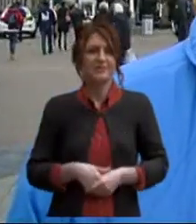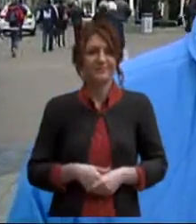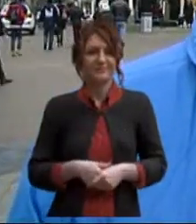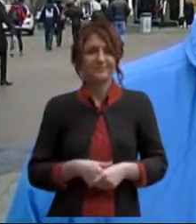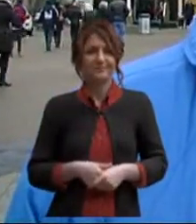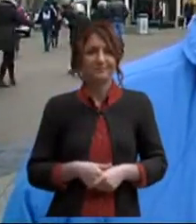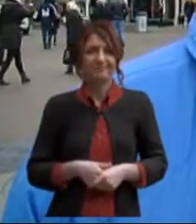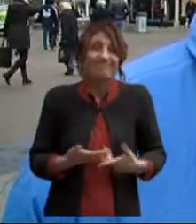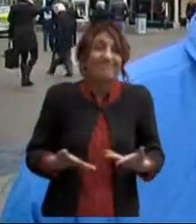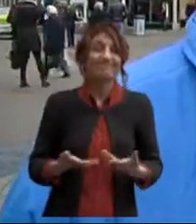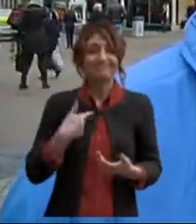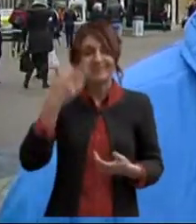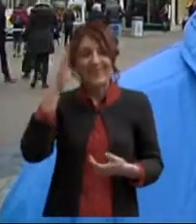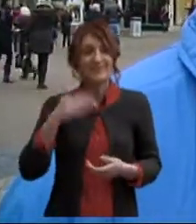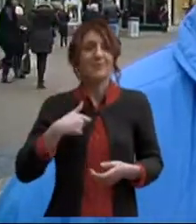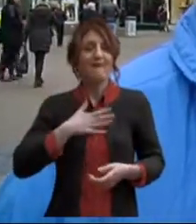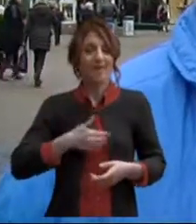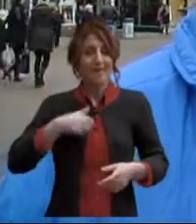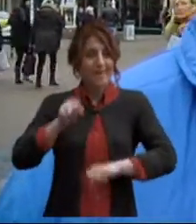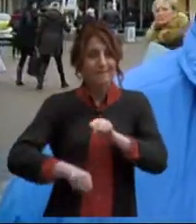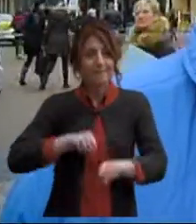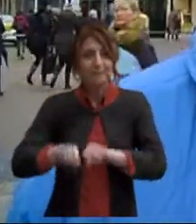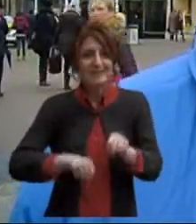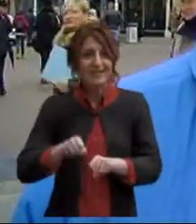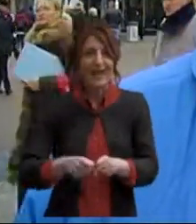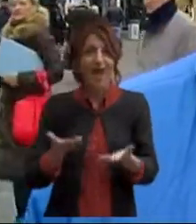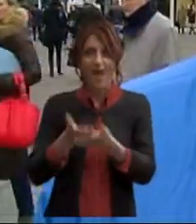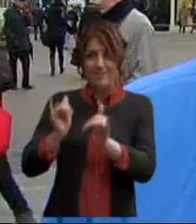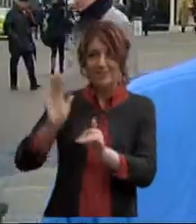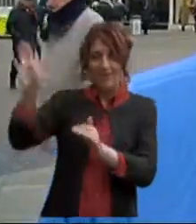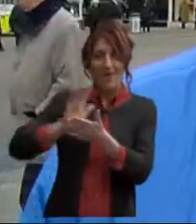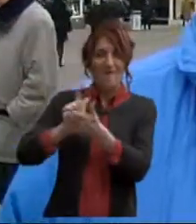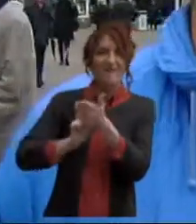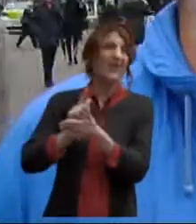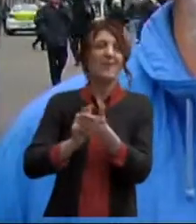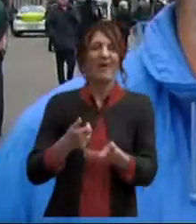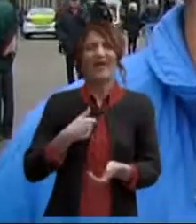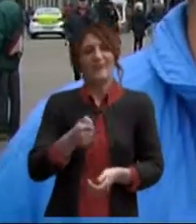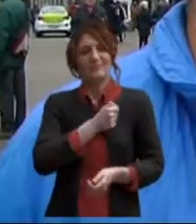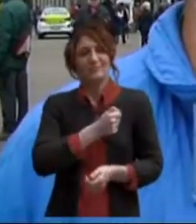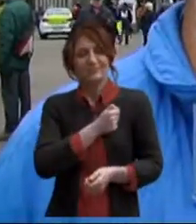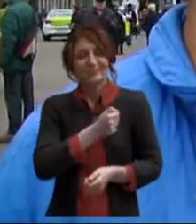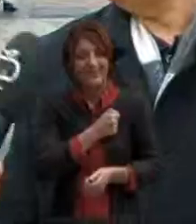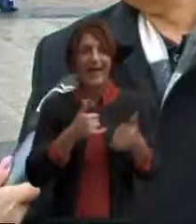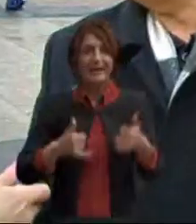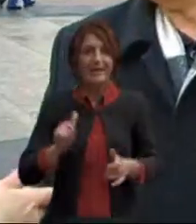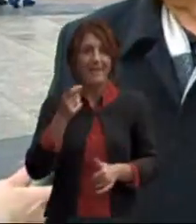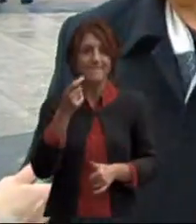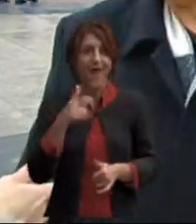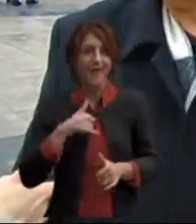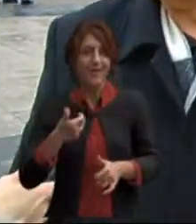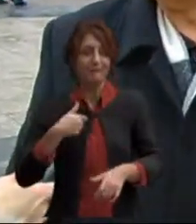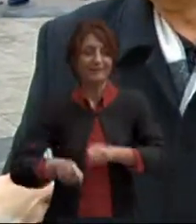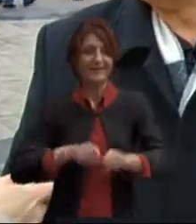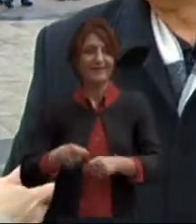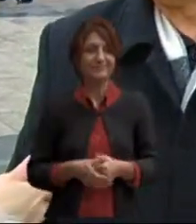pa ne znam, volim se voziti s biciklom, a kad je ovako vreme onda mi se ne da, makar danas jesam, danas sam se da vezim. Pa dobro,